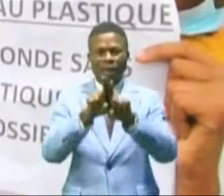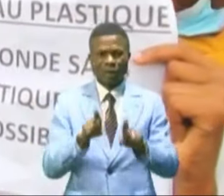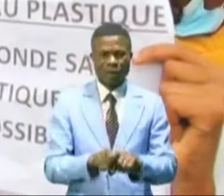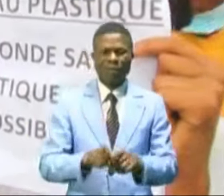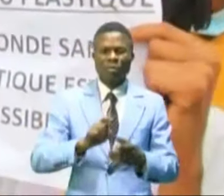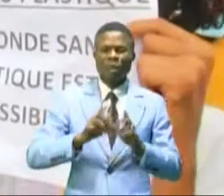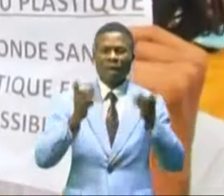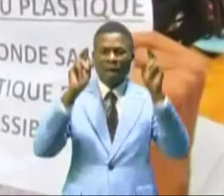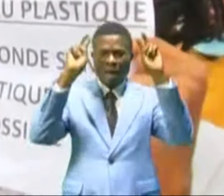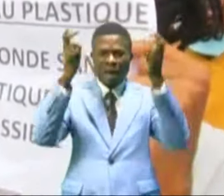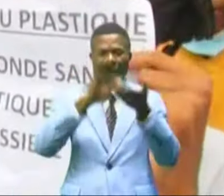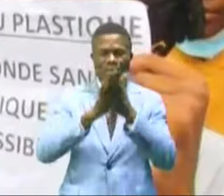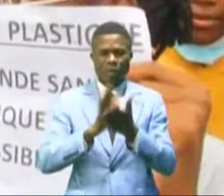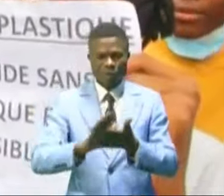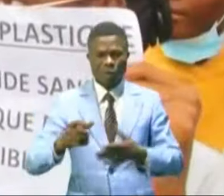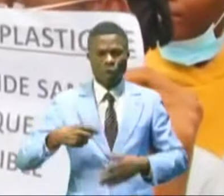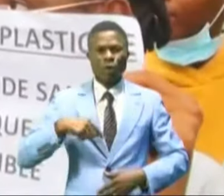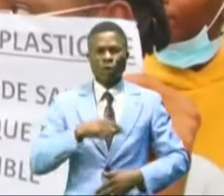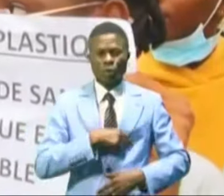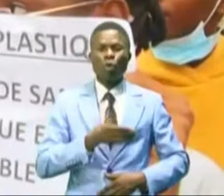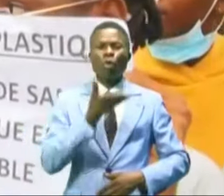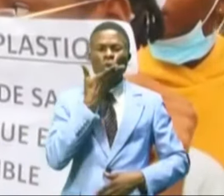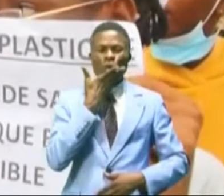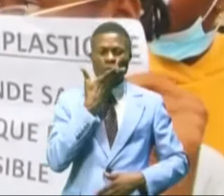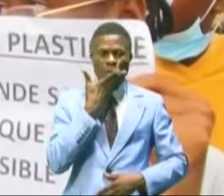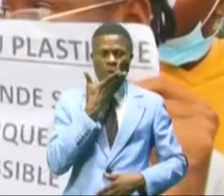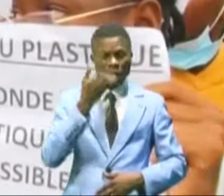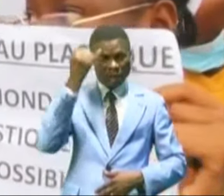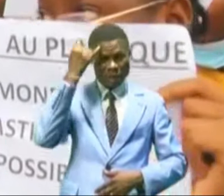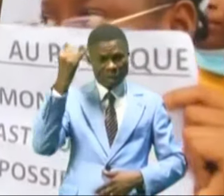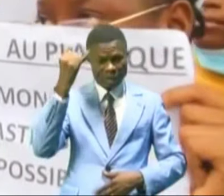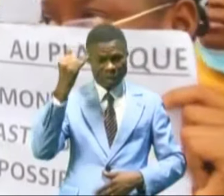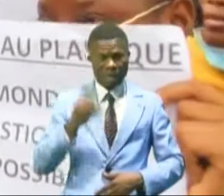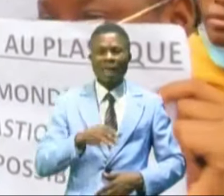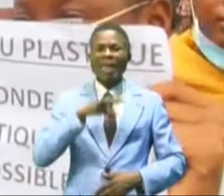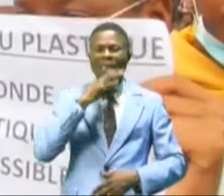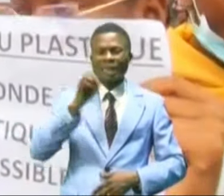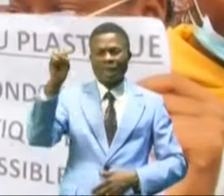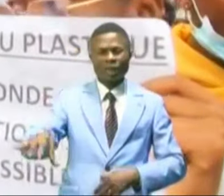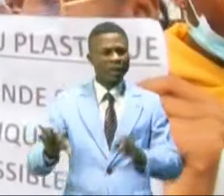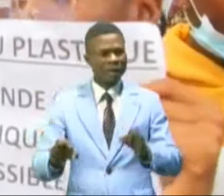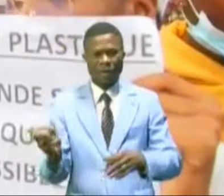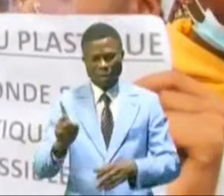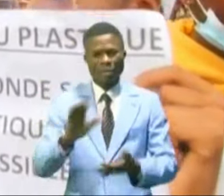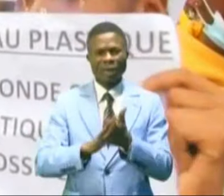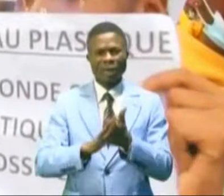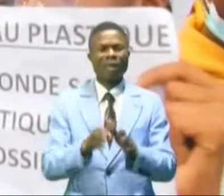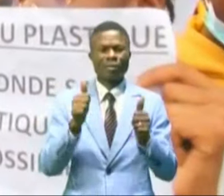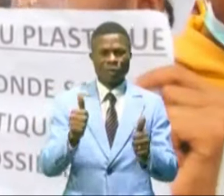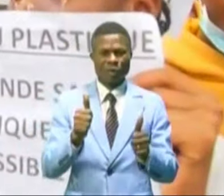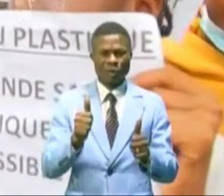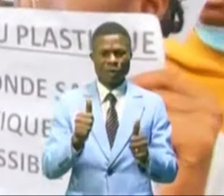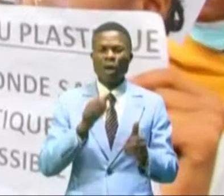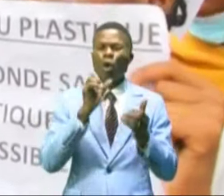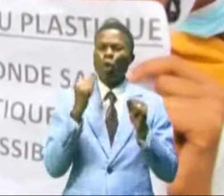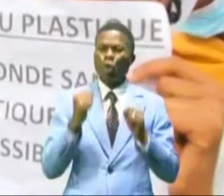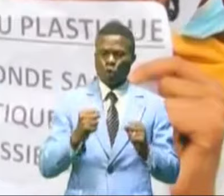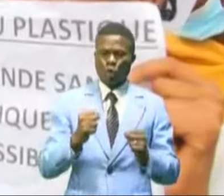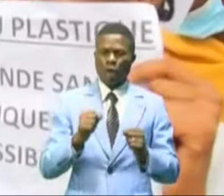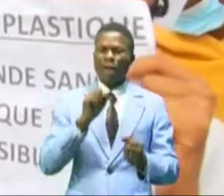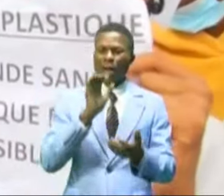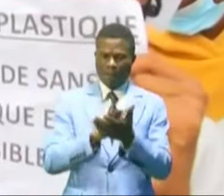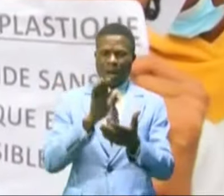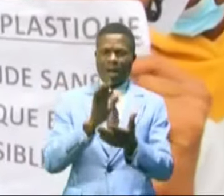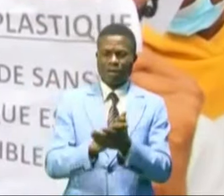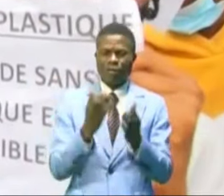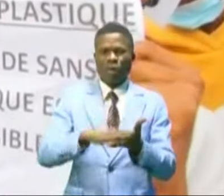l'assainissement de la ville. Si nous, grandes personnes, pourrions avoir à l'idée de ne plus jeter même un petit sachet, ça ferait du bien. Donc je dis bravo aux enfants, qu'elles aussi, elles